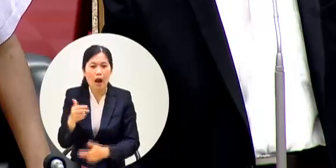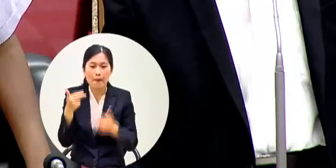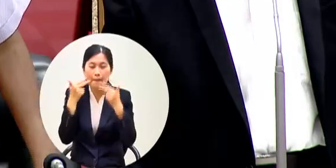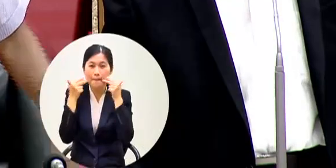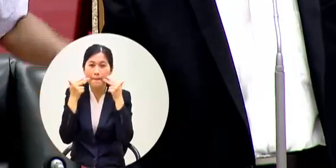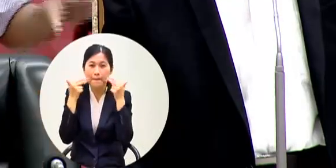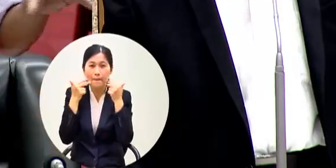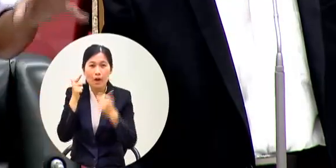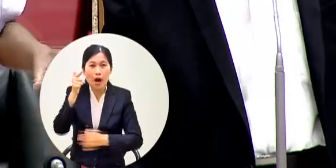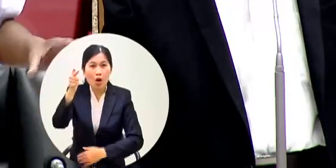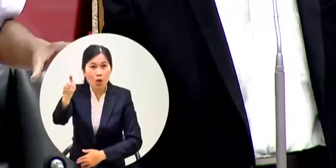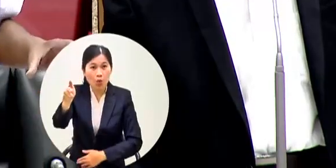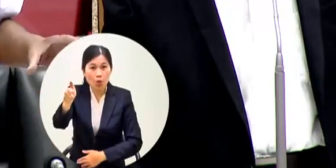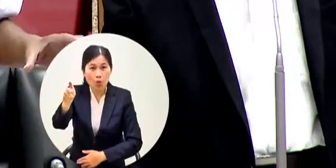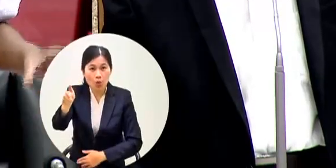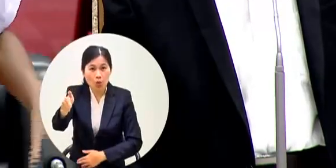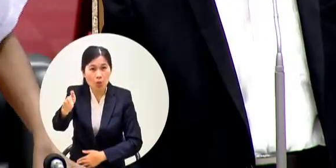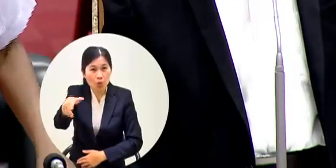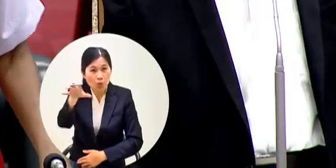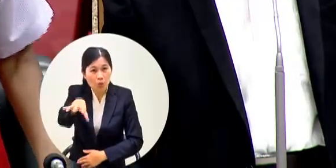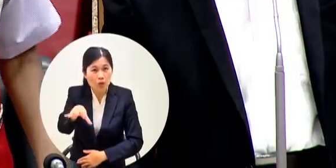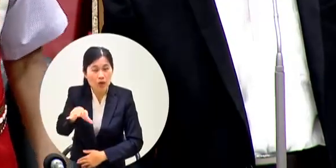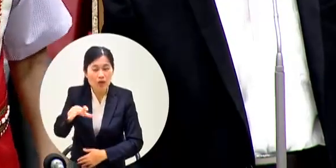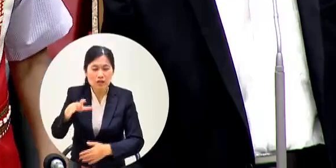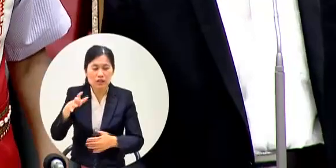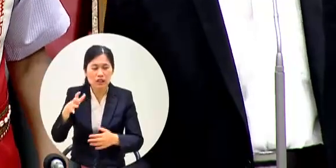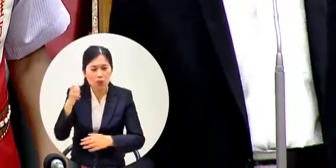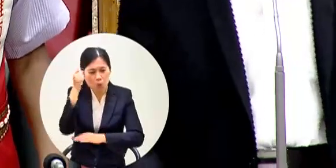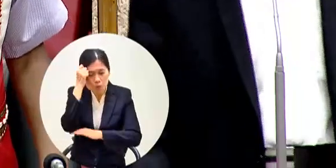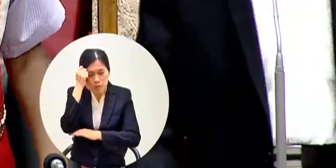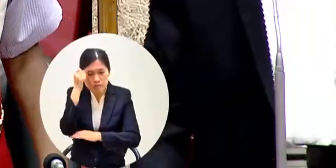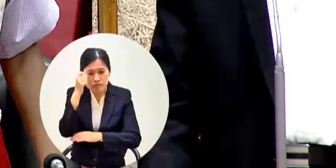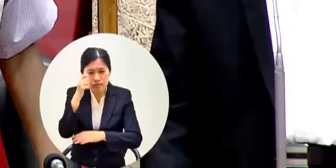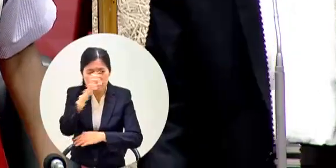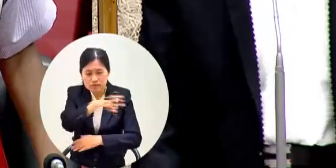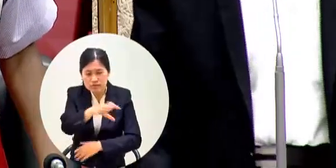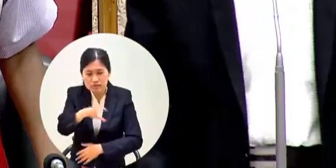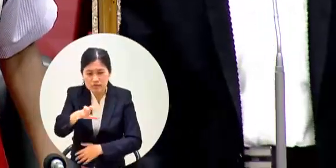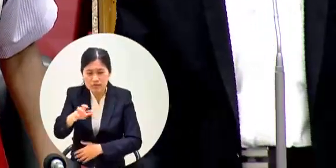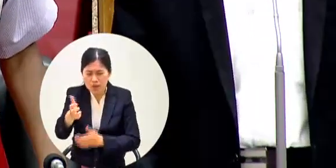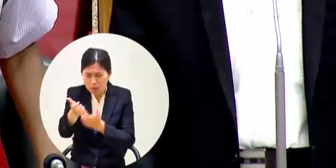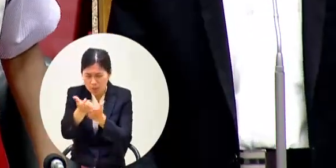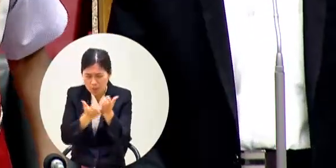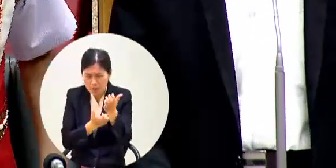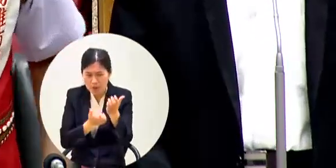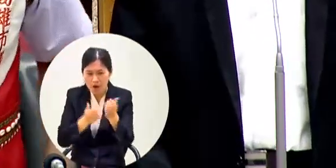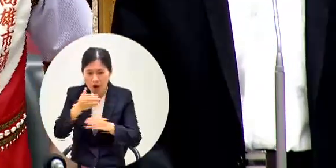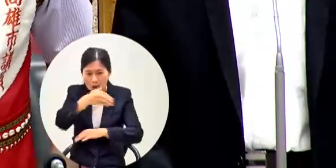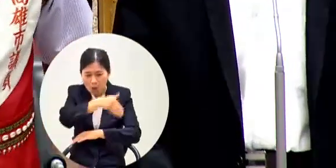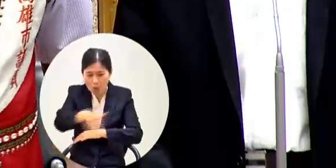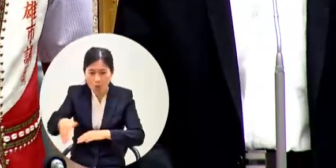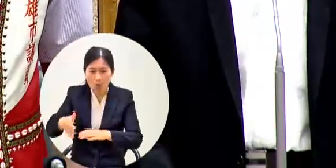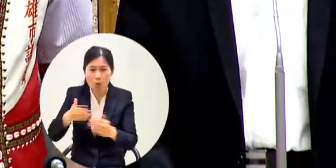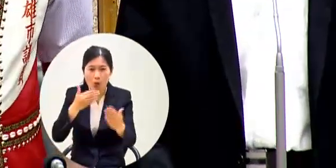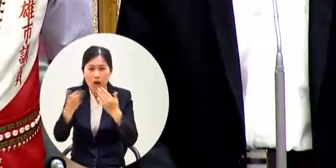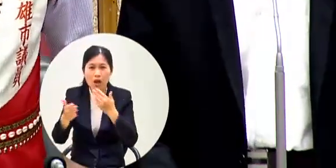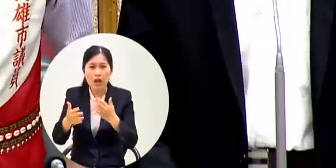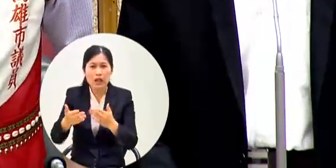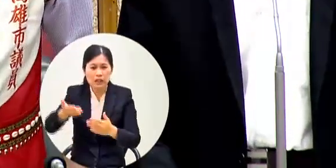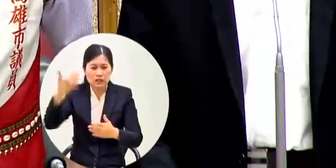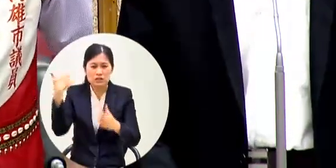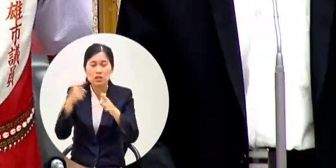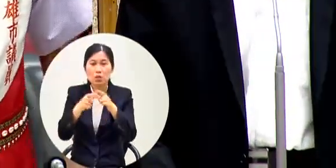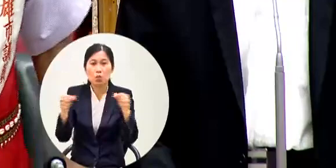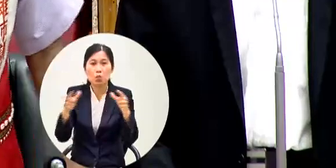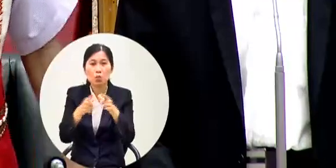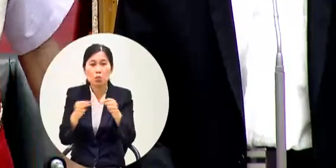只要是社区部落住宅的这个部分，花个几十万，